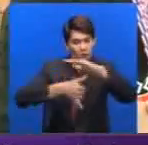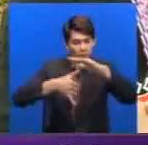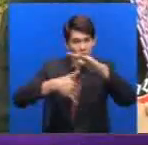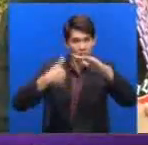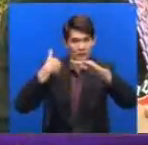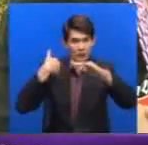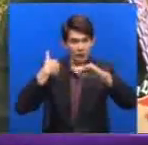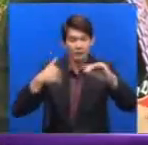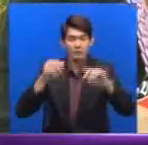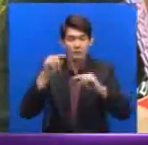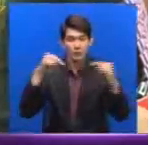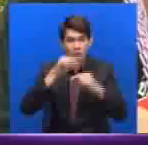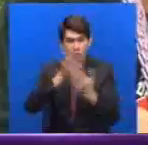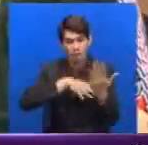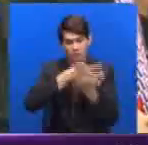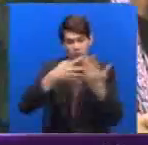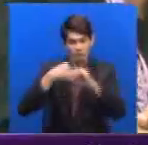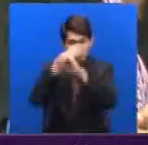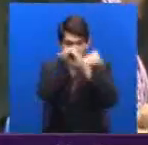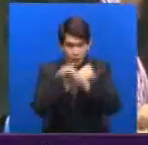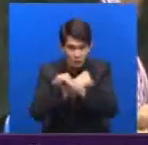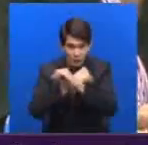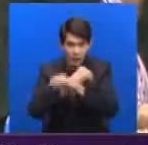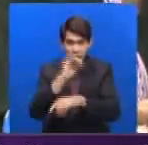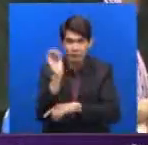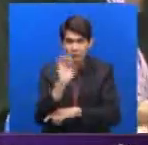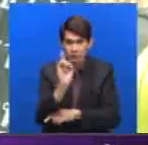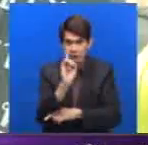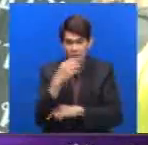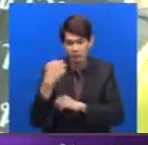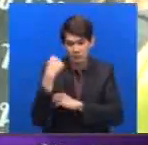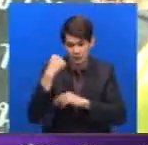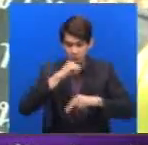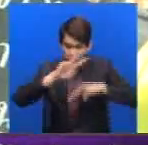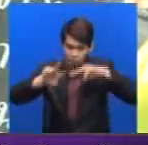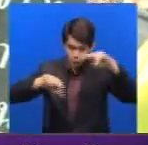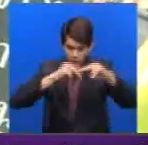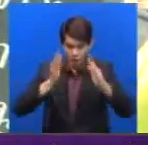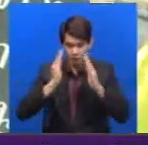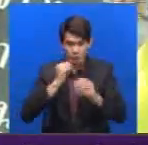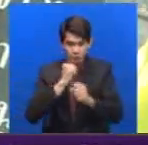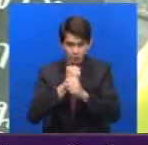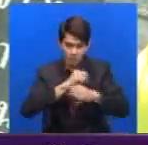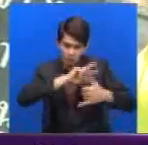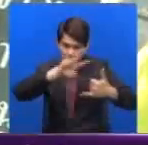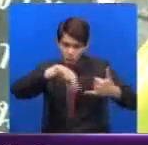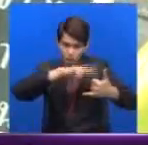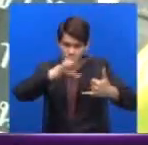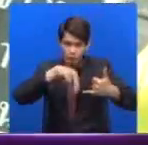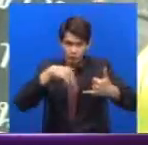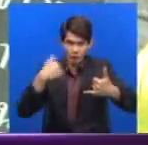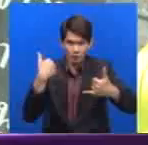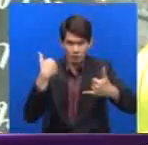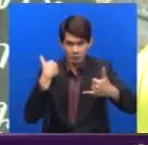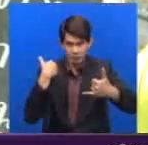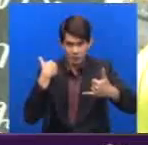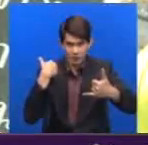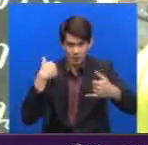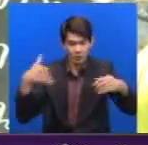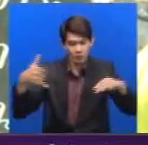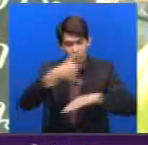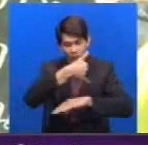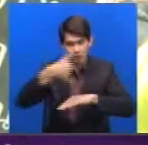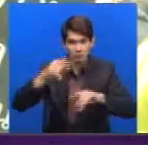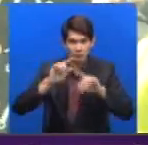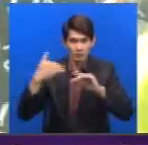มาตรการในการรักษาความปลอดภัยของทั้ง 2เวทีก็ยังคงเข้มงวดมีกาจอาสาตรวจตราบุคคลต้องสงสัยที่เดินทางเข้าออก